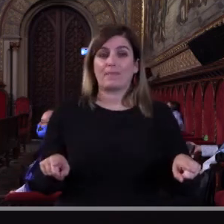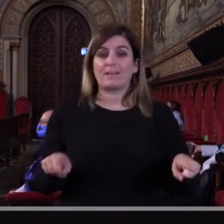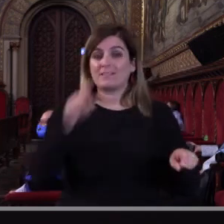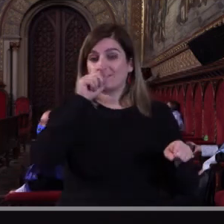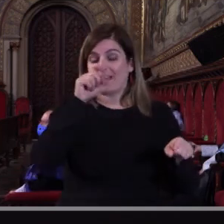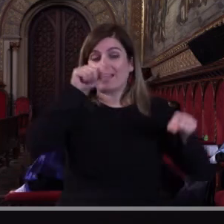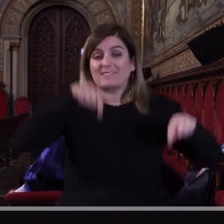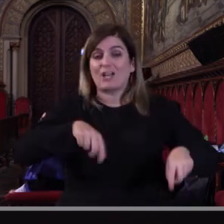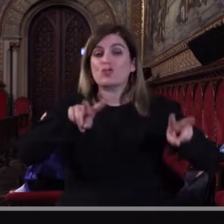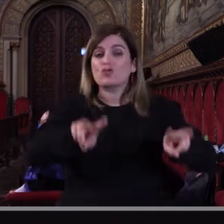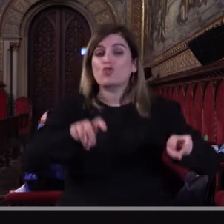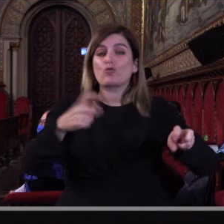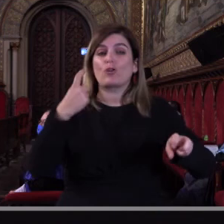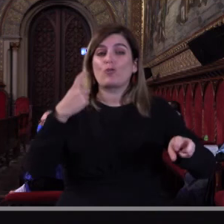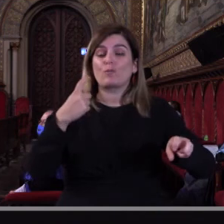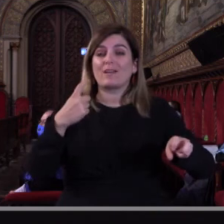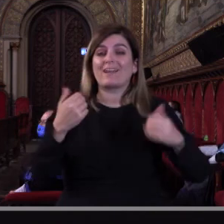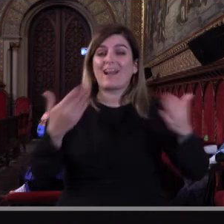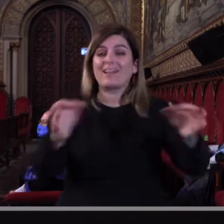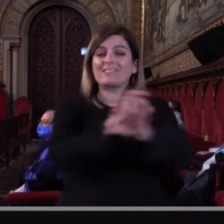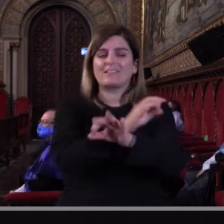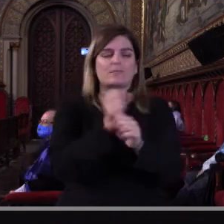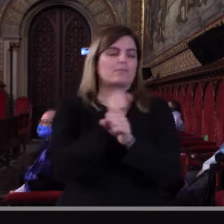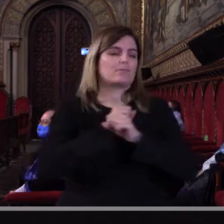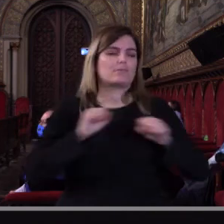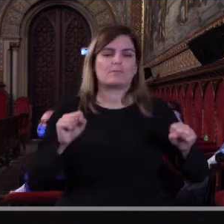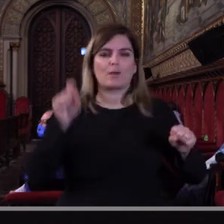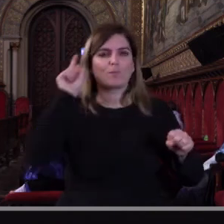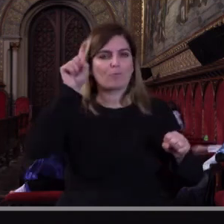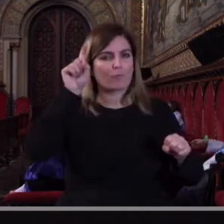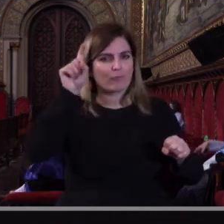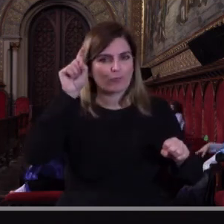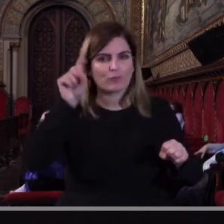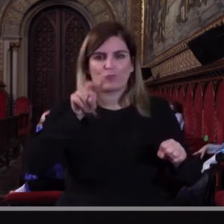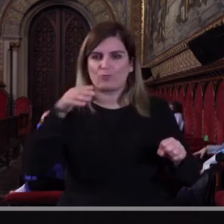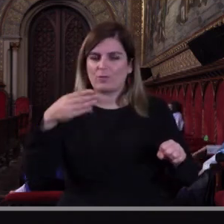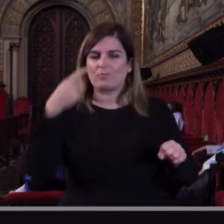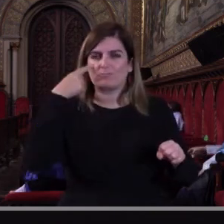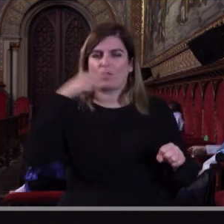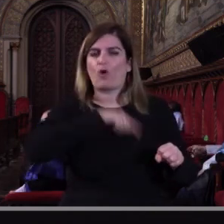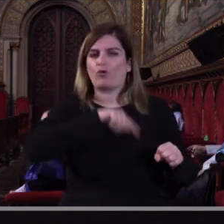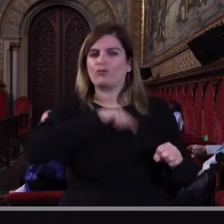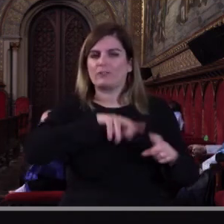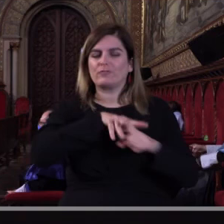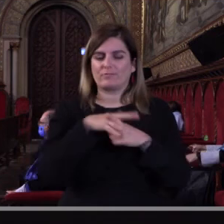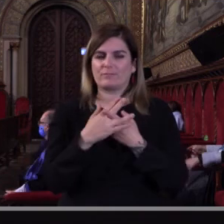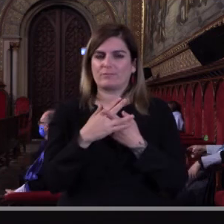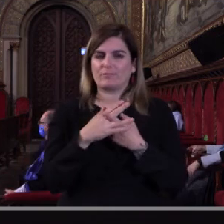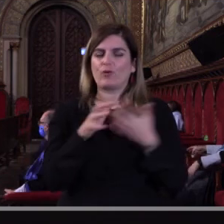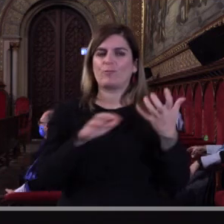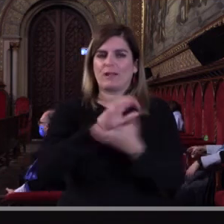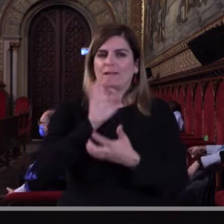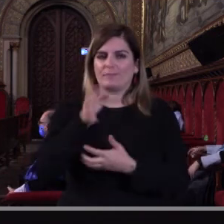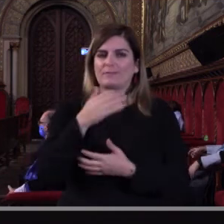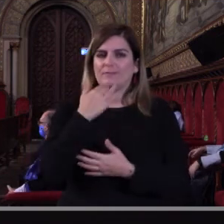s'estrenen a la universitat es quedin sense aquest regal. El professorat de la Universitat de Barcelona és conscient de les circumstàncies en què es trobem